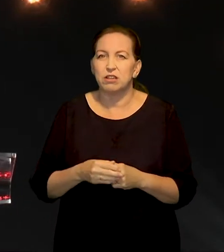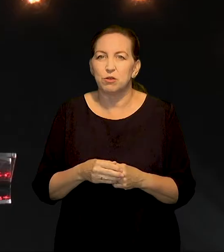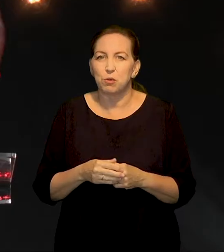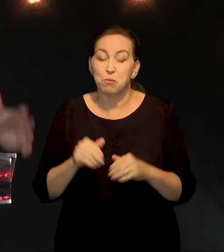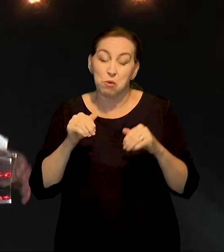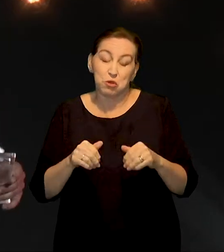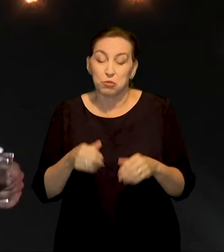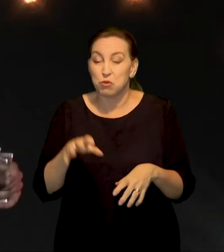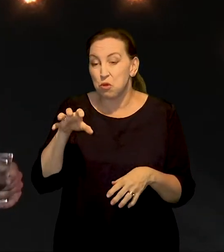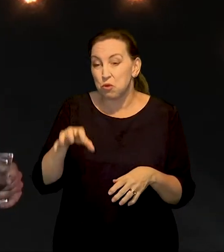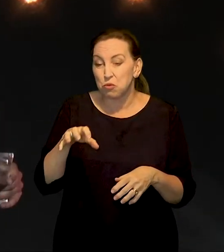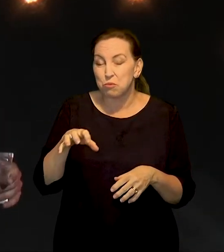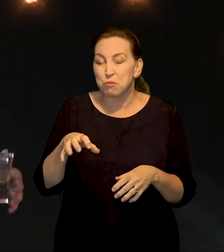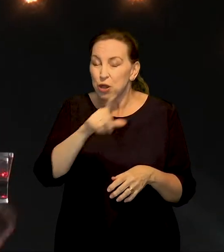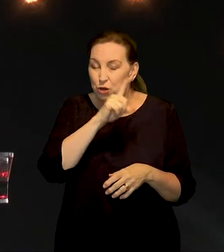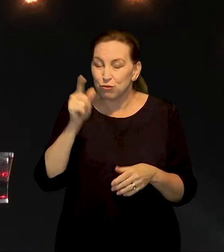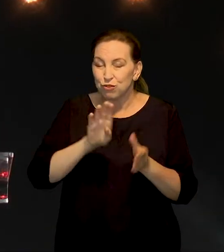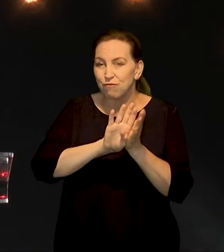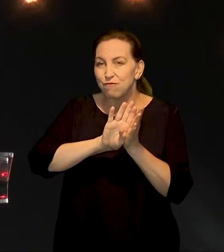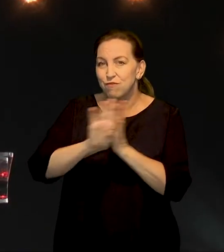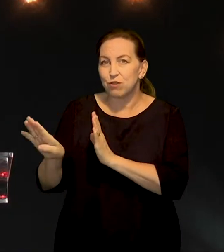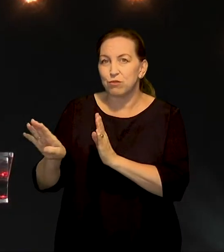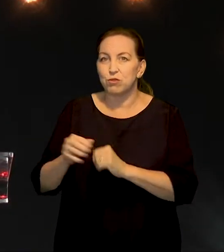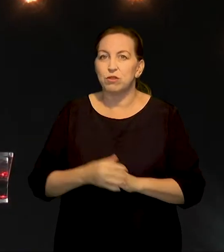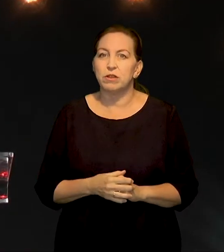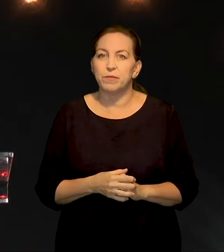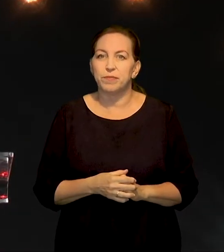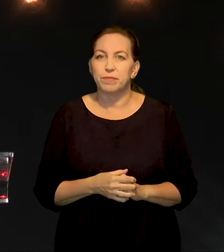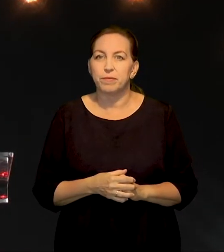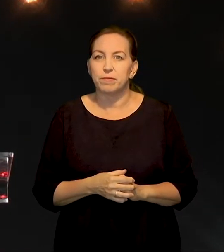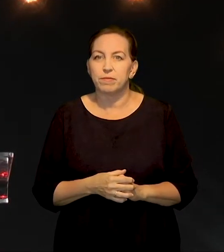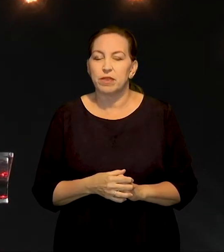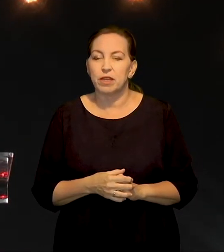czekasz aż do godziny 17 i tak cię nikt nie zatrudnił.